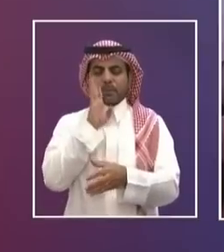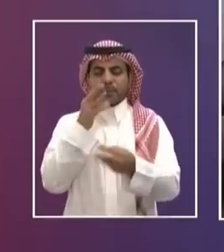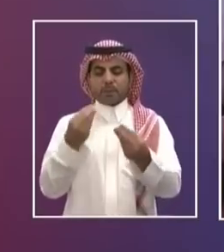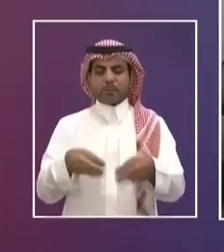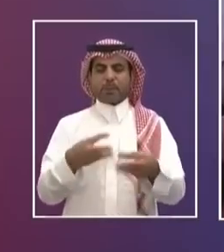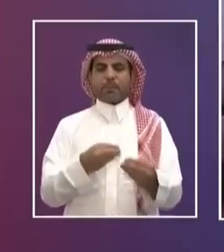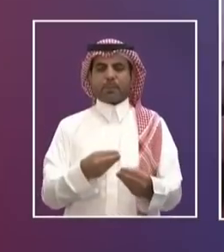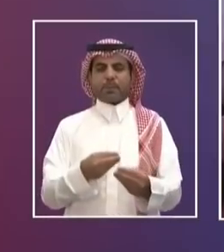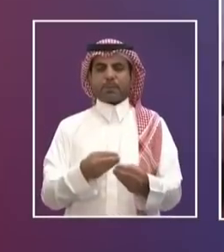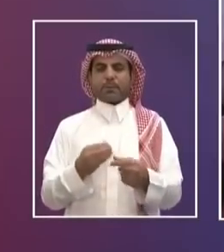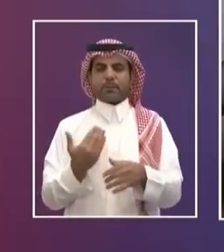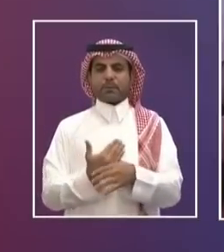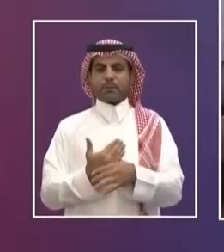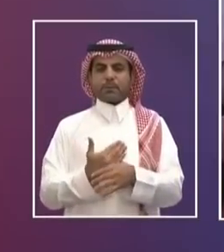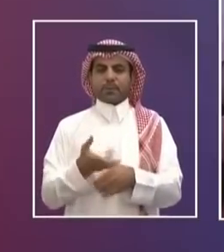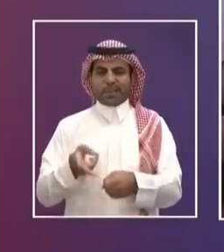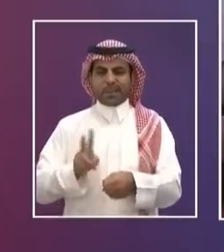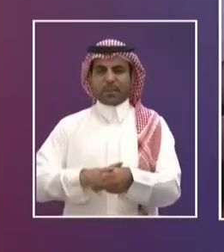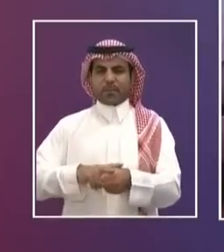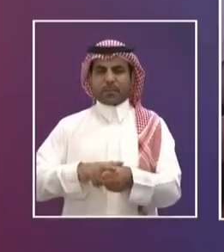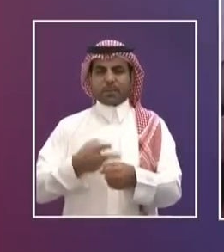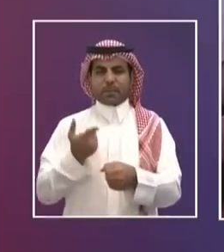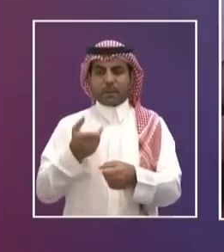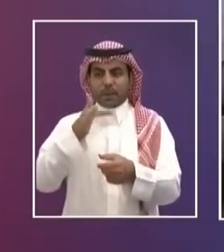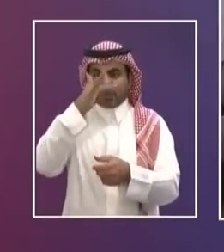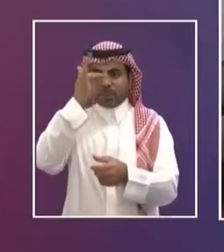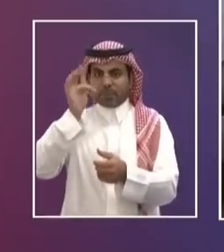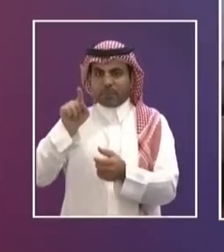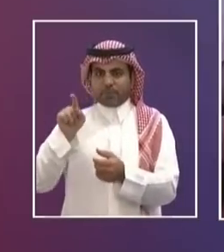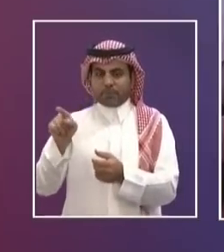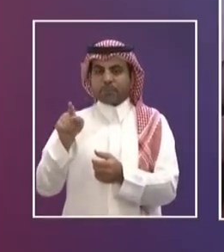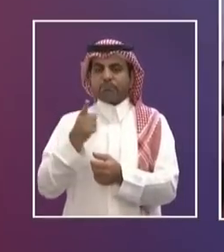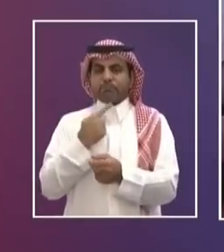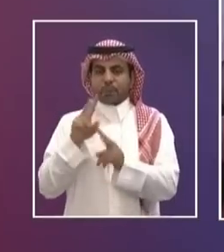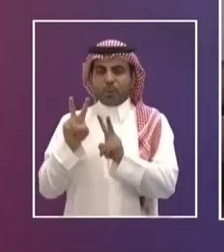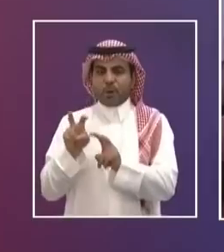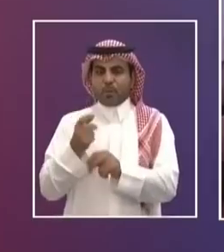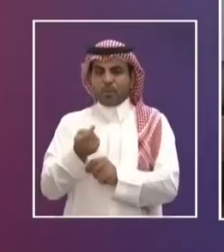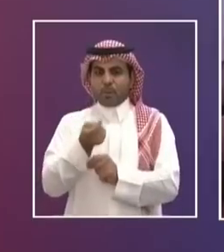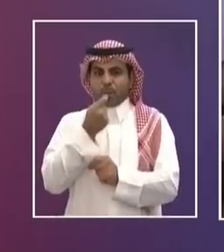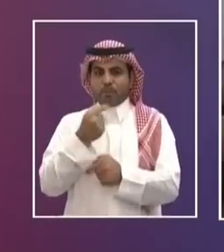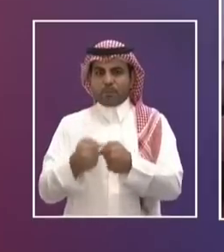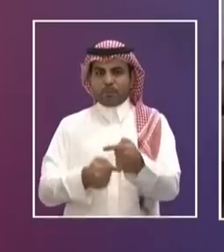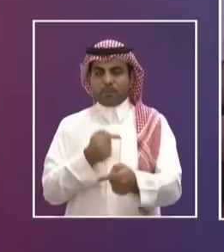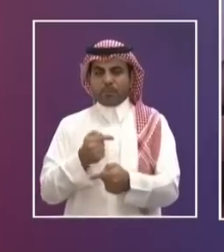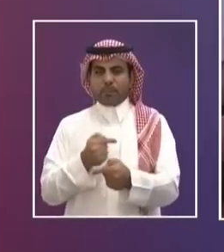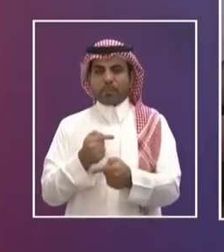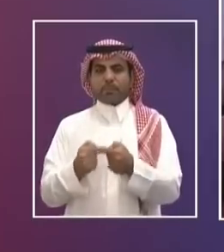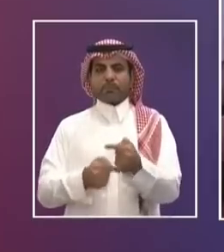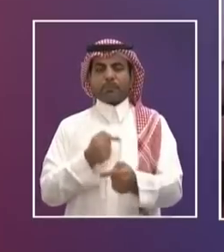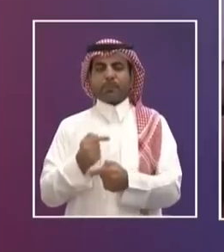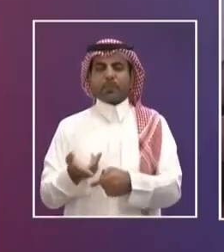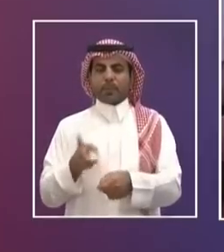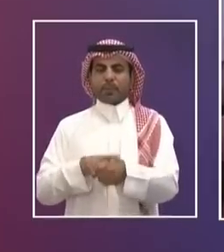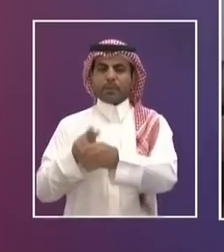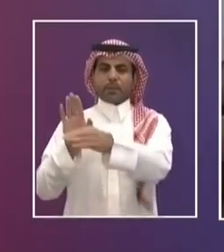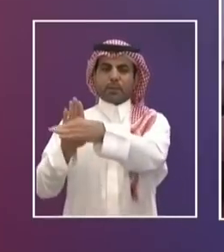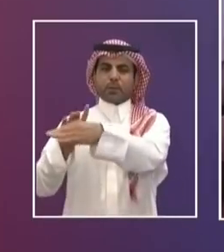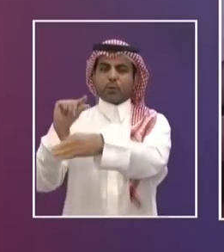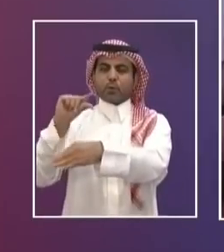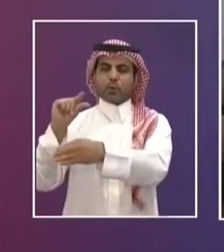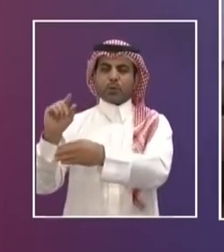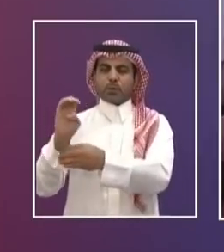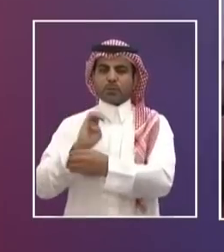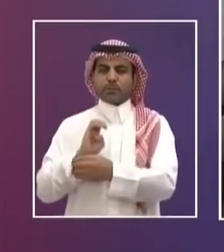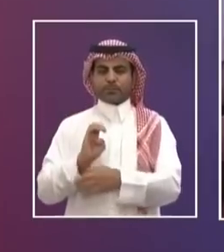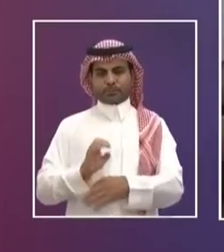كانت الأسباب، والرجوع في حال أحبوا إيقافها أو تغييرها إلى الفريق المعالج،